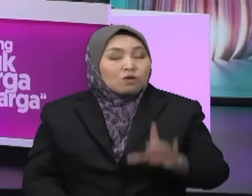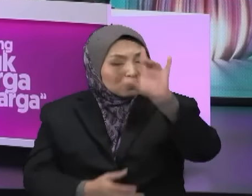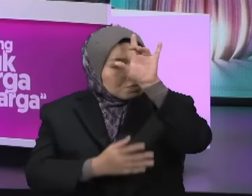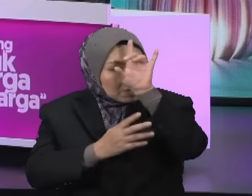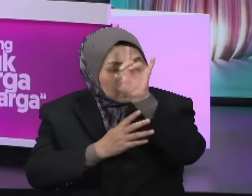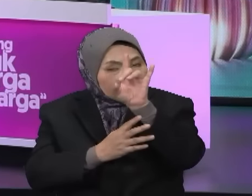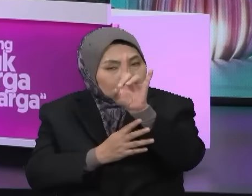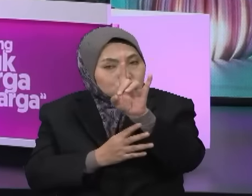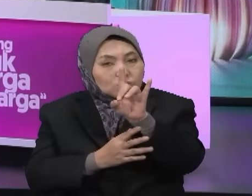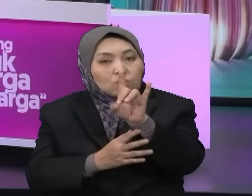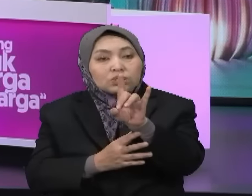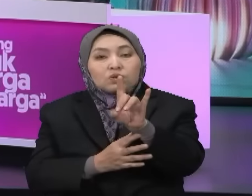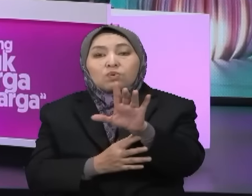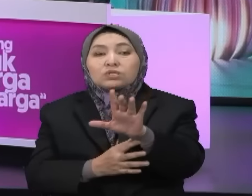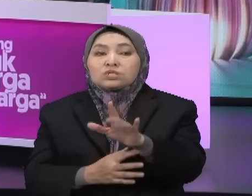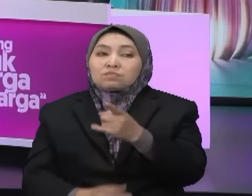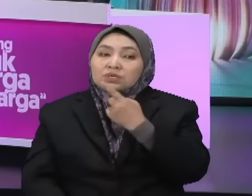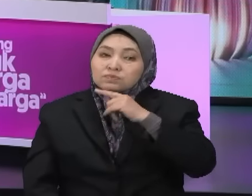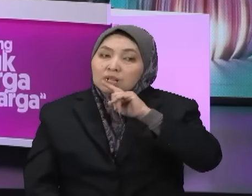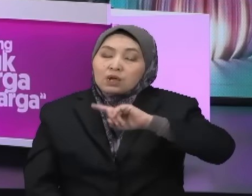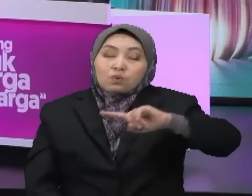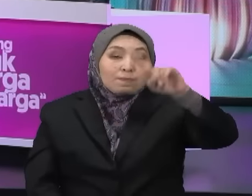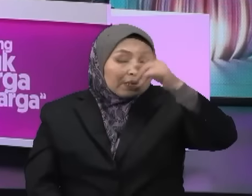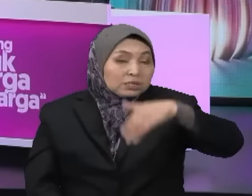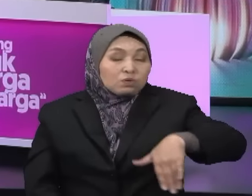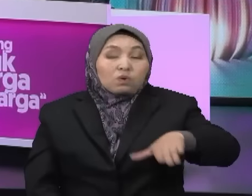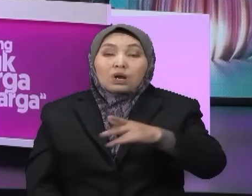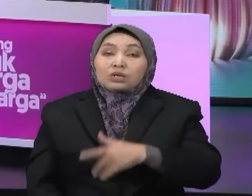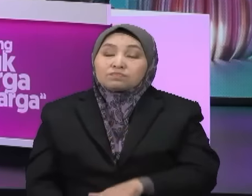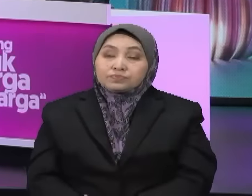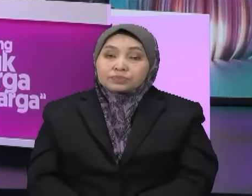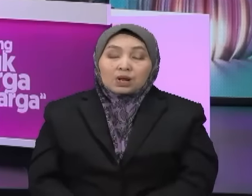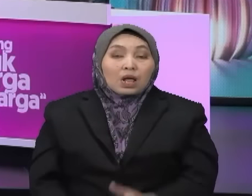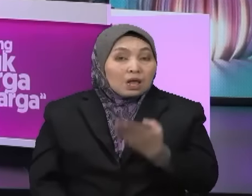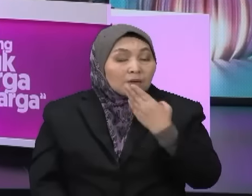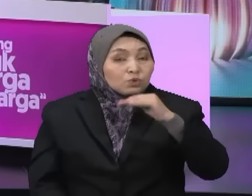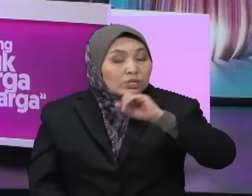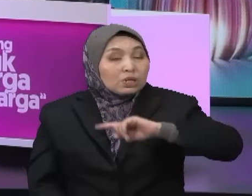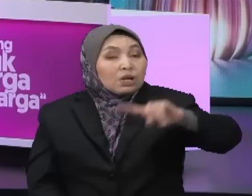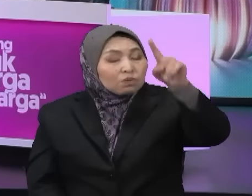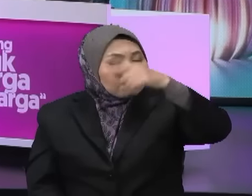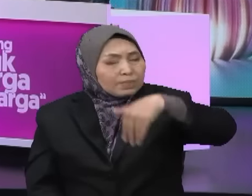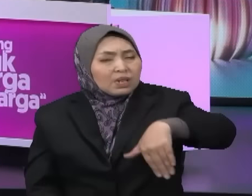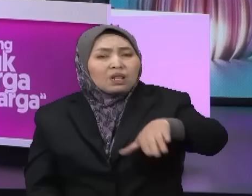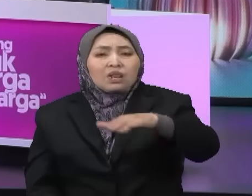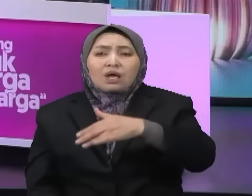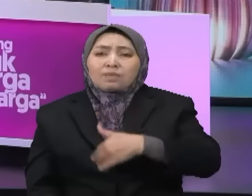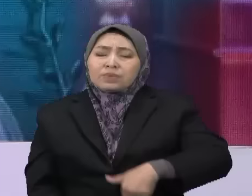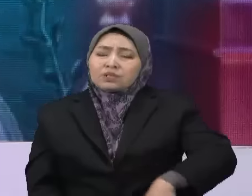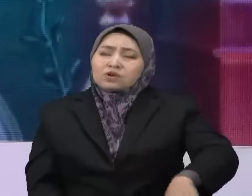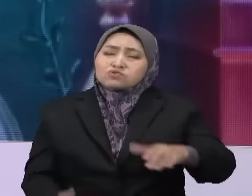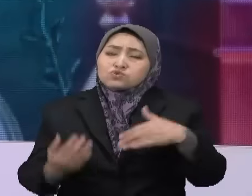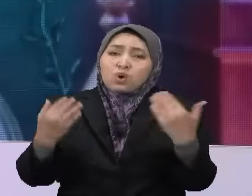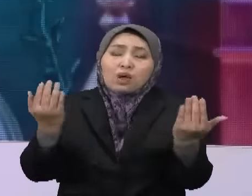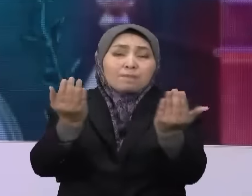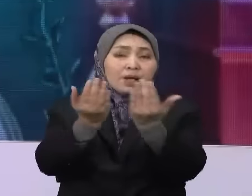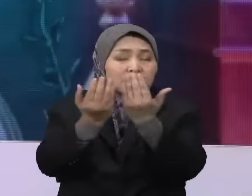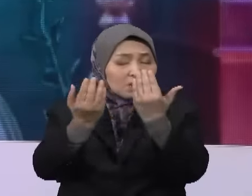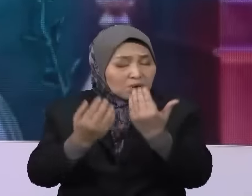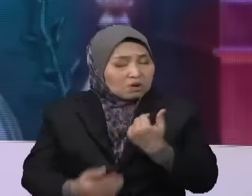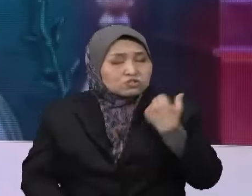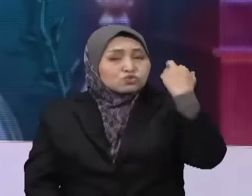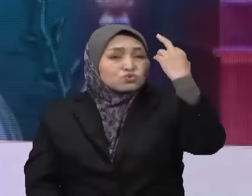A'udzubillahi minasyaitonirrajim. Bismillahirrahmanirrahim. Alhamdulillahi rabbil alamin wassalatu wassalamu